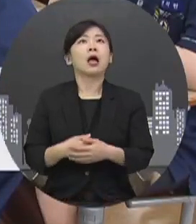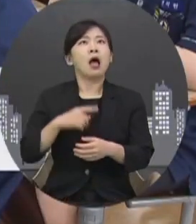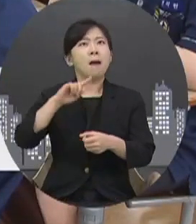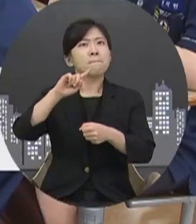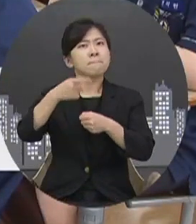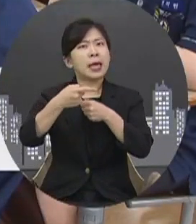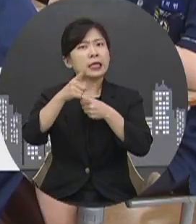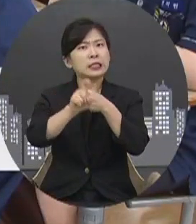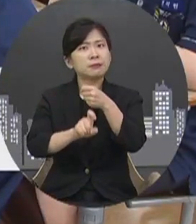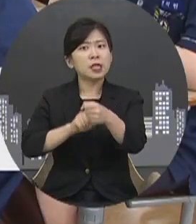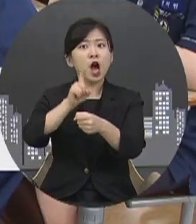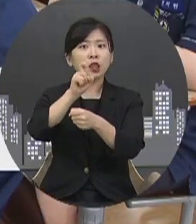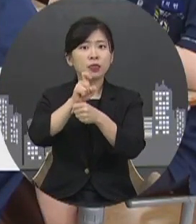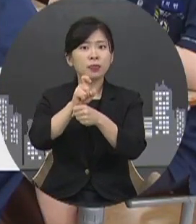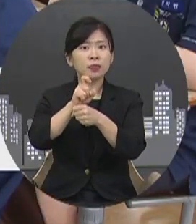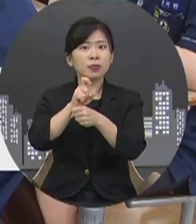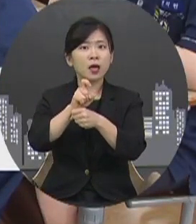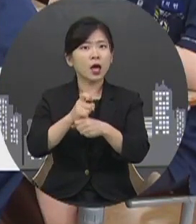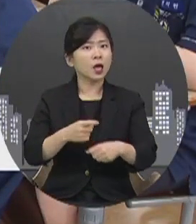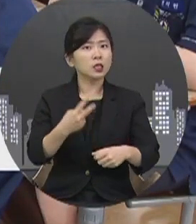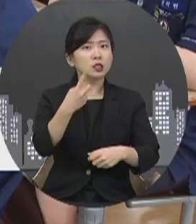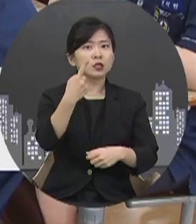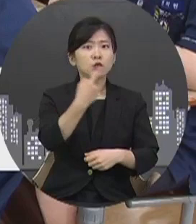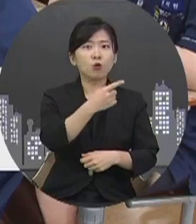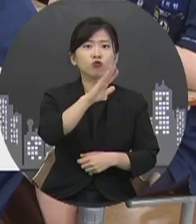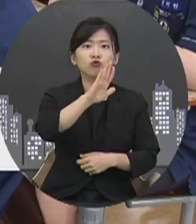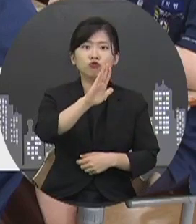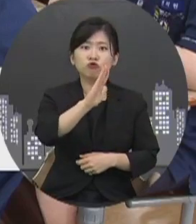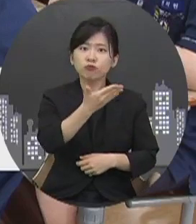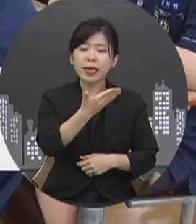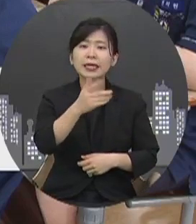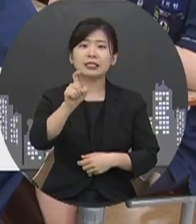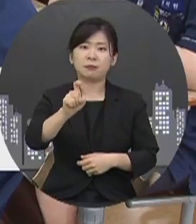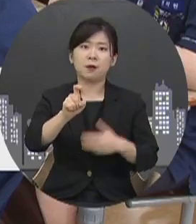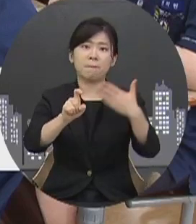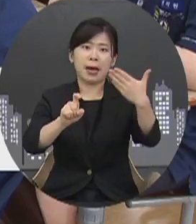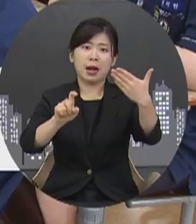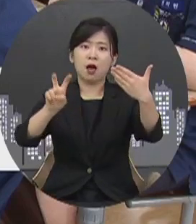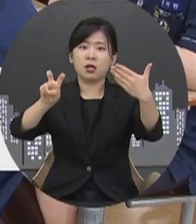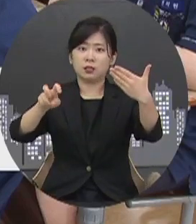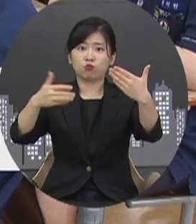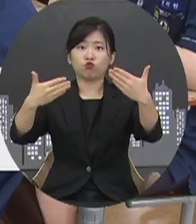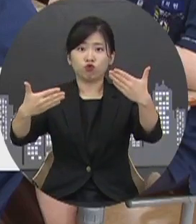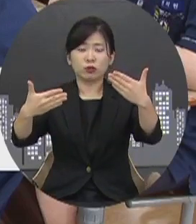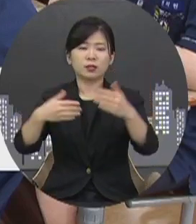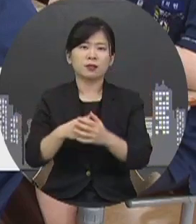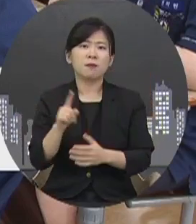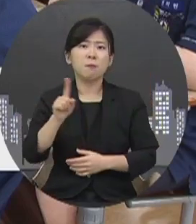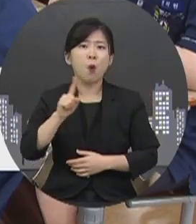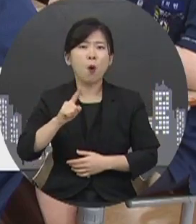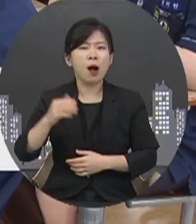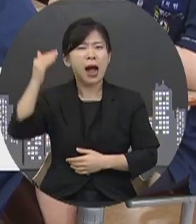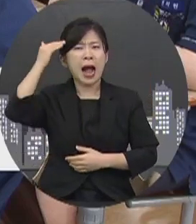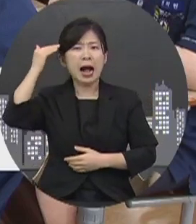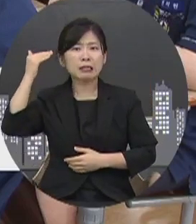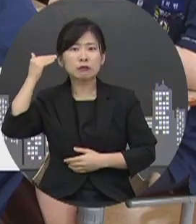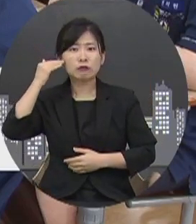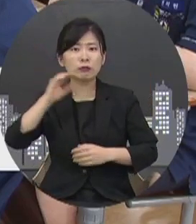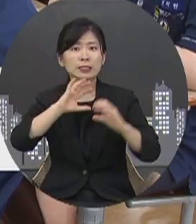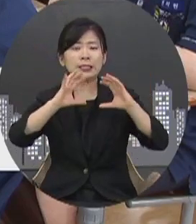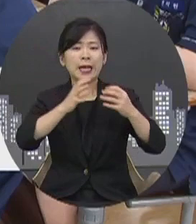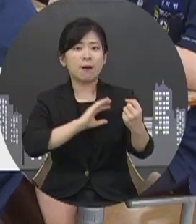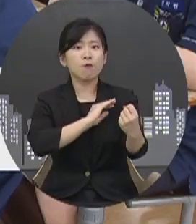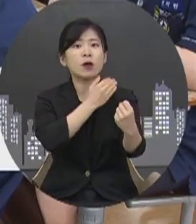지금으로부터 111년 전, 그러니까 1910년 8월 29일은 우리나라의 국권을 일본에 빼앗긴 치욕스러운